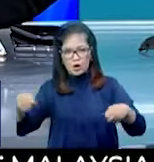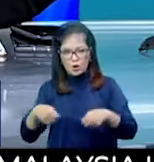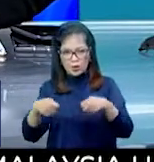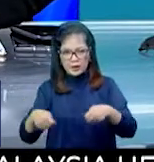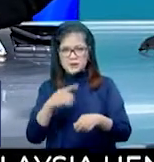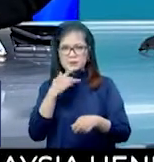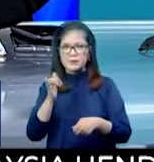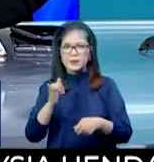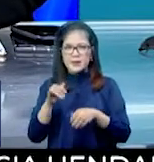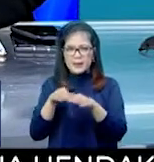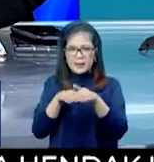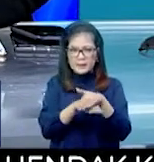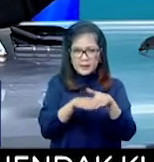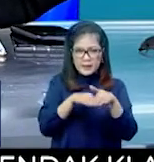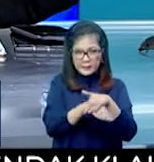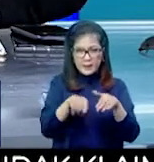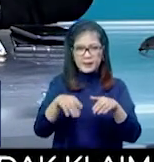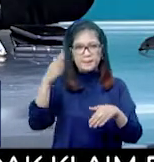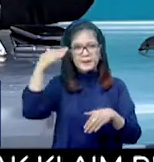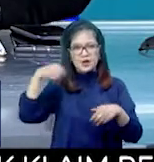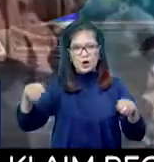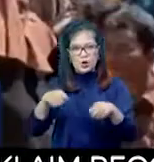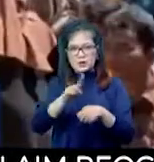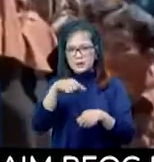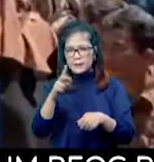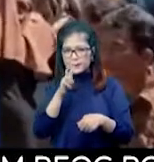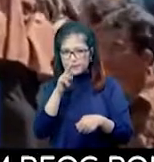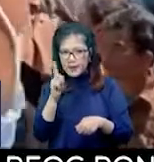minyak curah hingga pemalsuan dokumen.